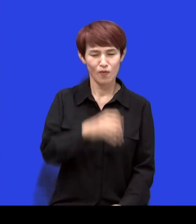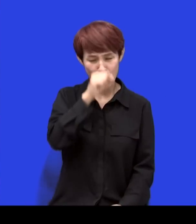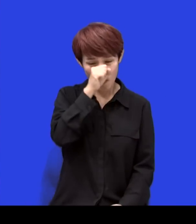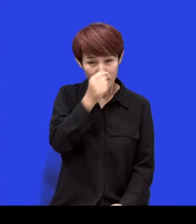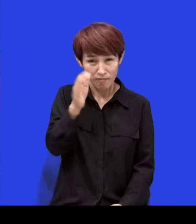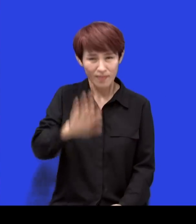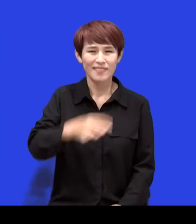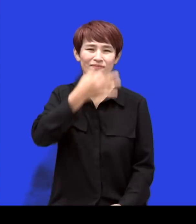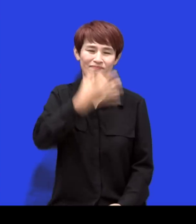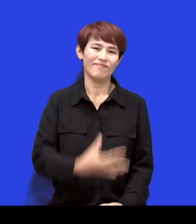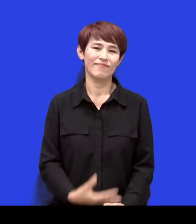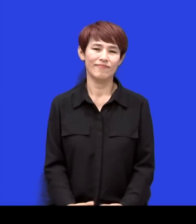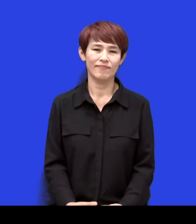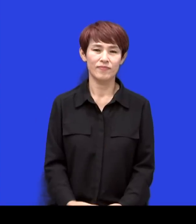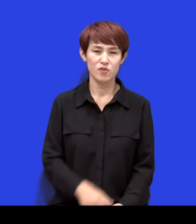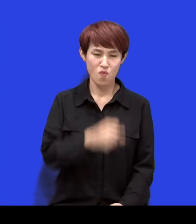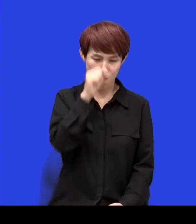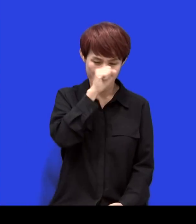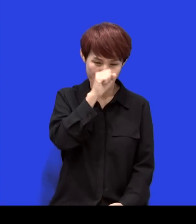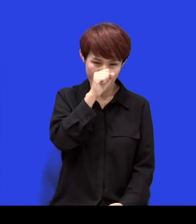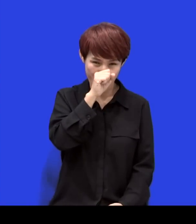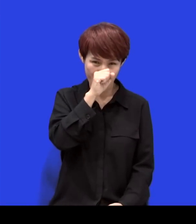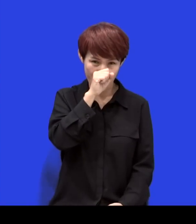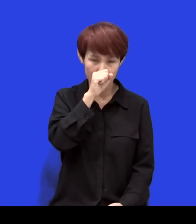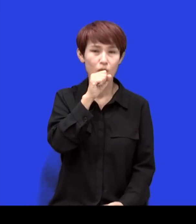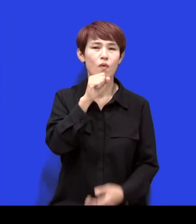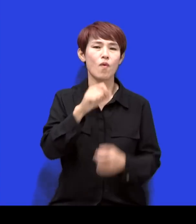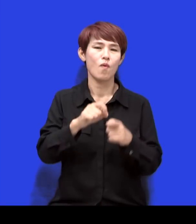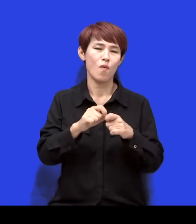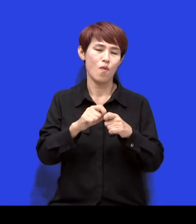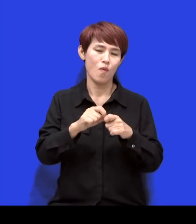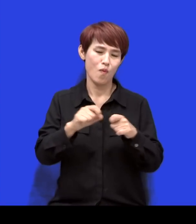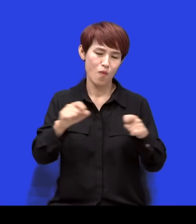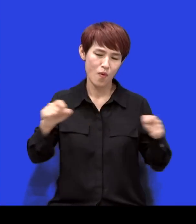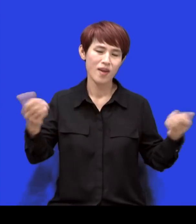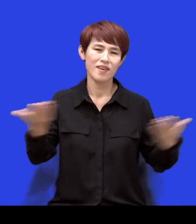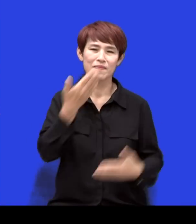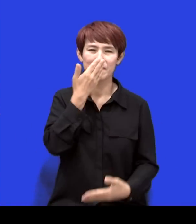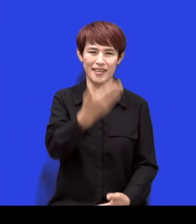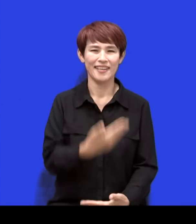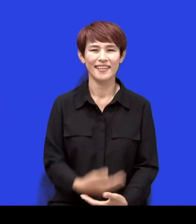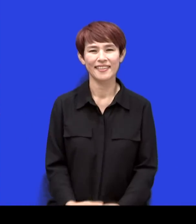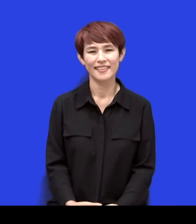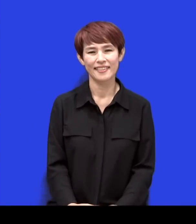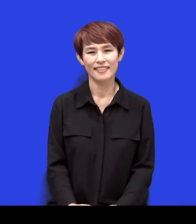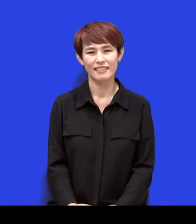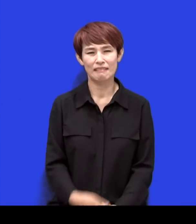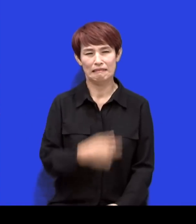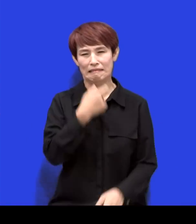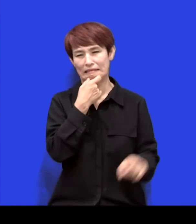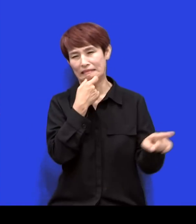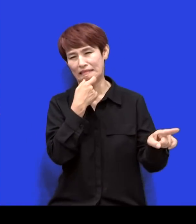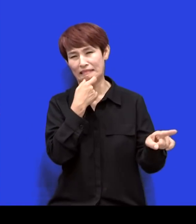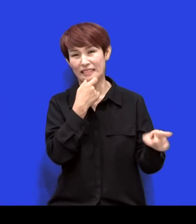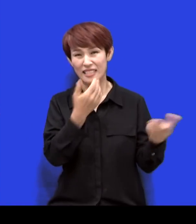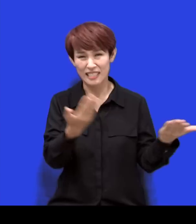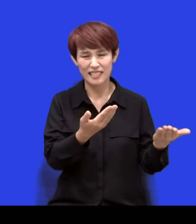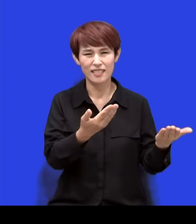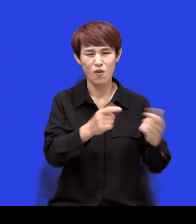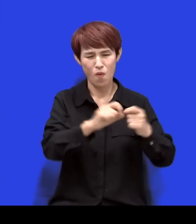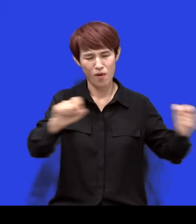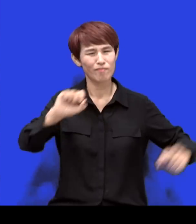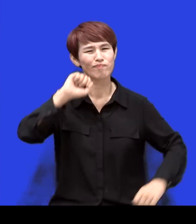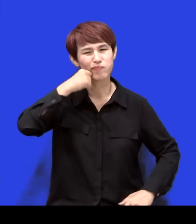일이라도 힘든데 좋아하는 일을 하면 그나마 오래 하고 오래 할 수 있다는 그런 것 같아요. 그러니까 싫어하는 일은 오래 할 수 없고